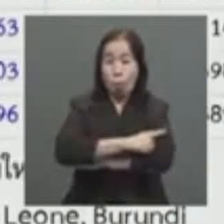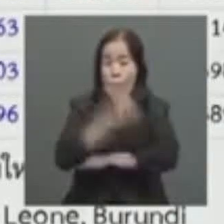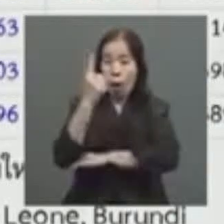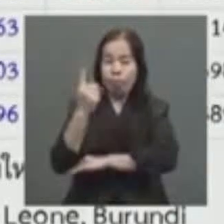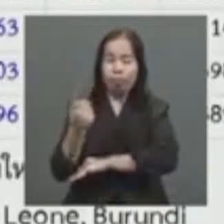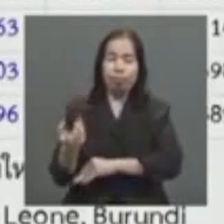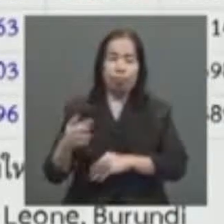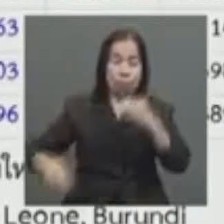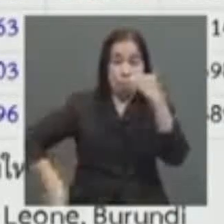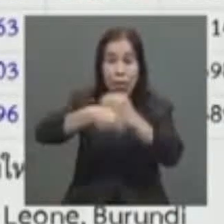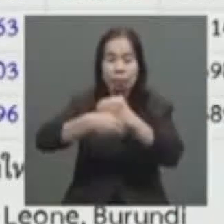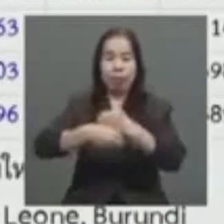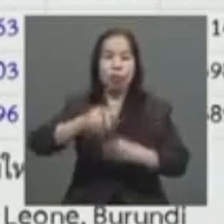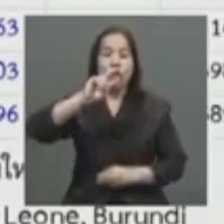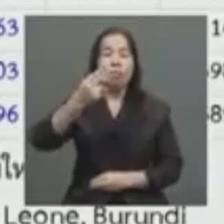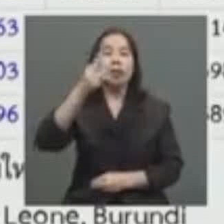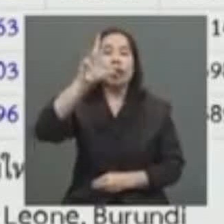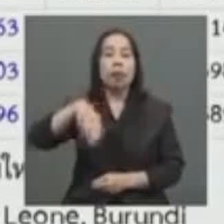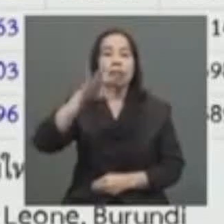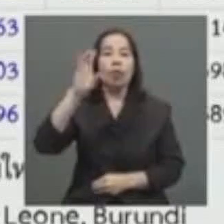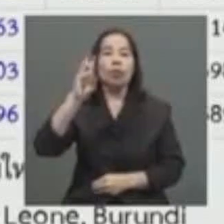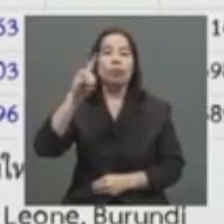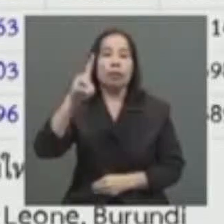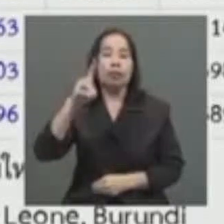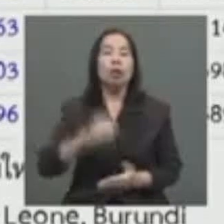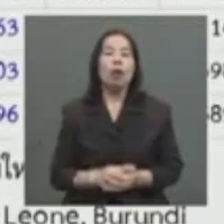เพิ่มขึ้นวันเดียวนะครับเมื่อวานนี้ 2หมื่น3861